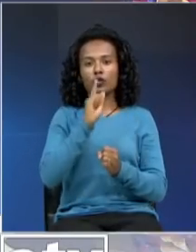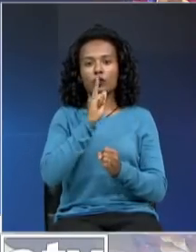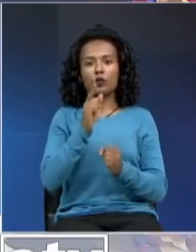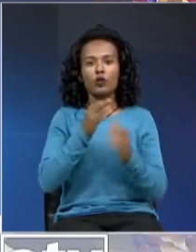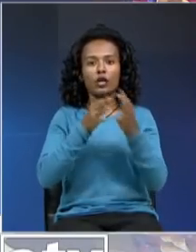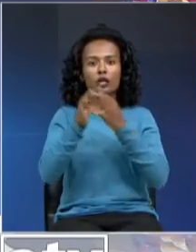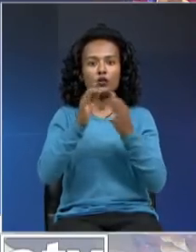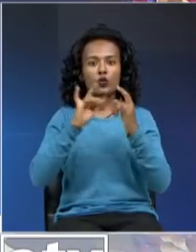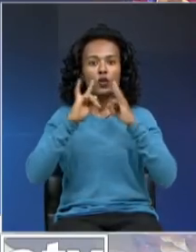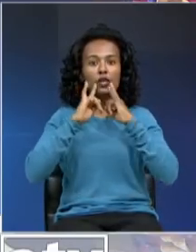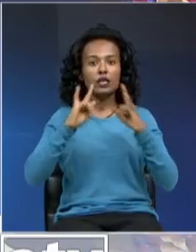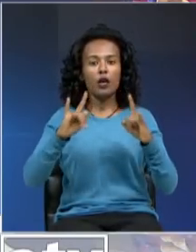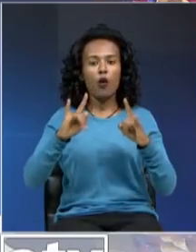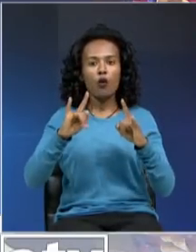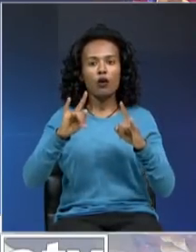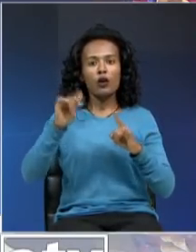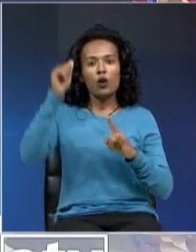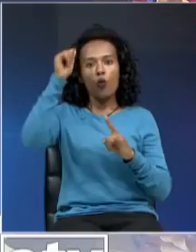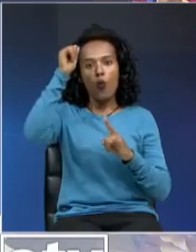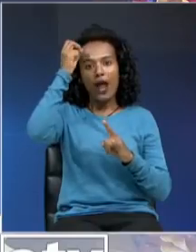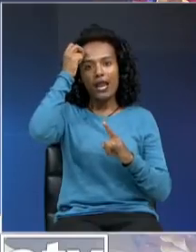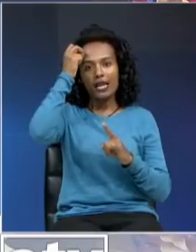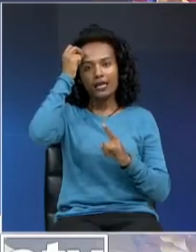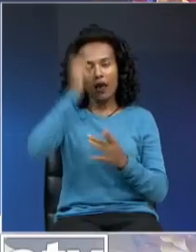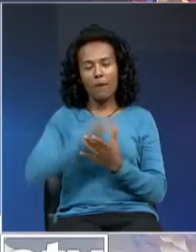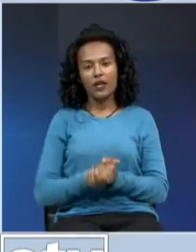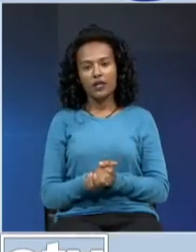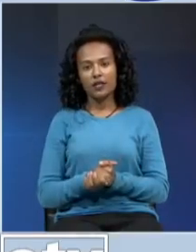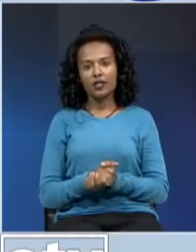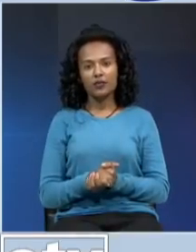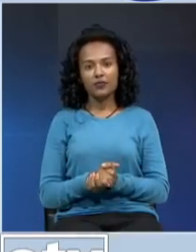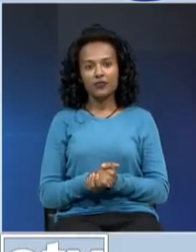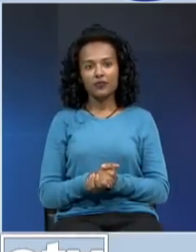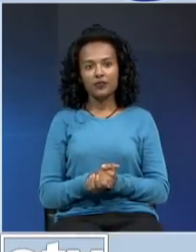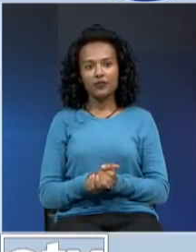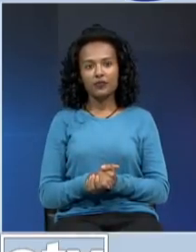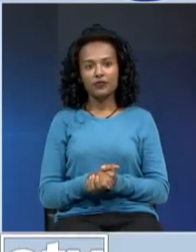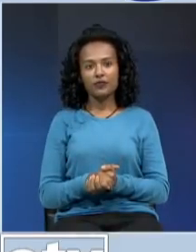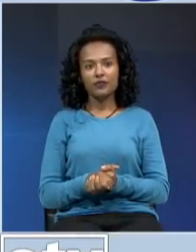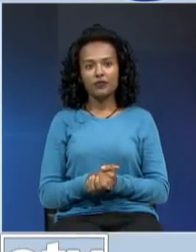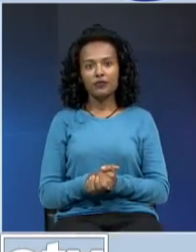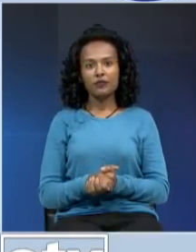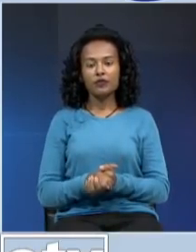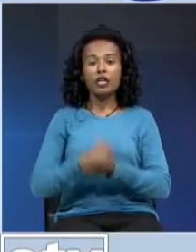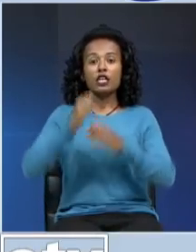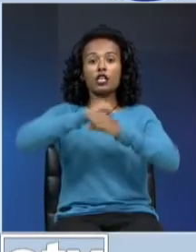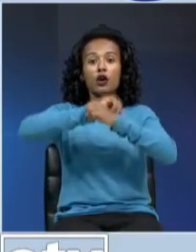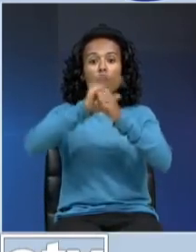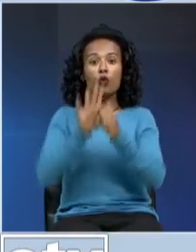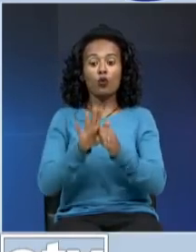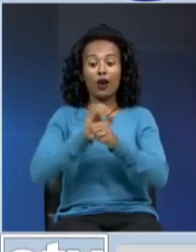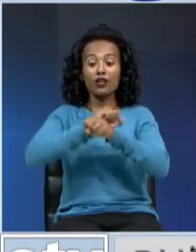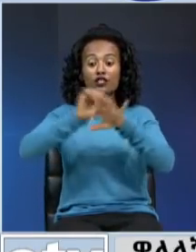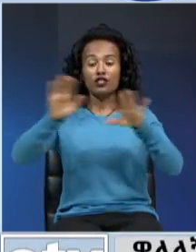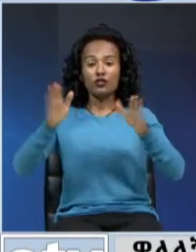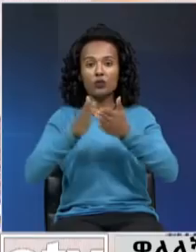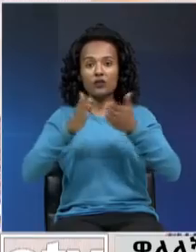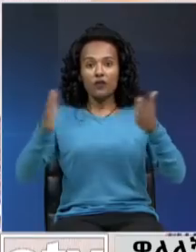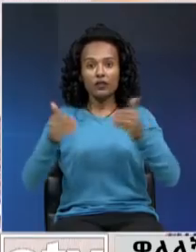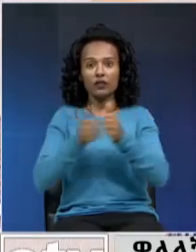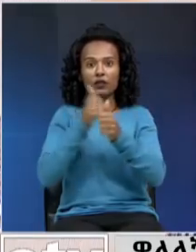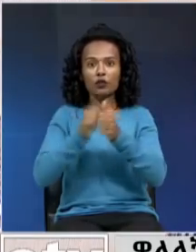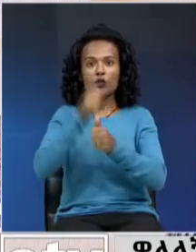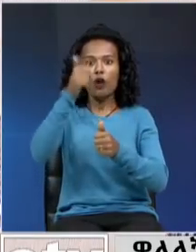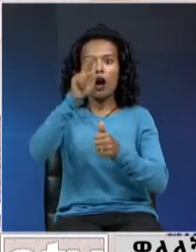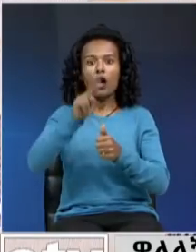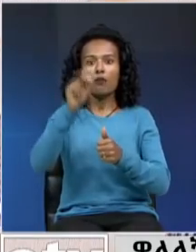የገለጸው። ለዜናው ዝርዝር ዋለልኝ ታምር። የኮሮና ቫይረስ ስርጭት መስፋፋትን ተከትሎ